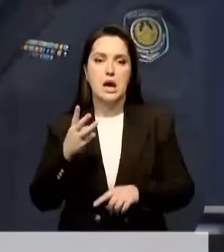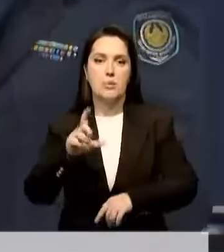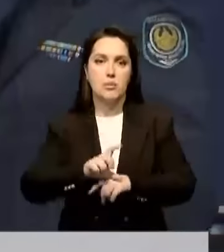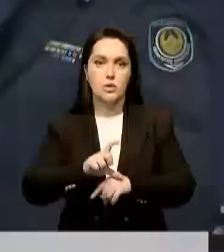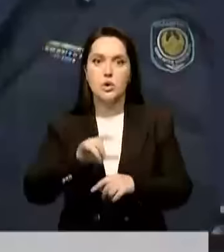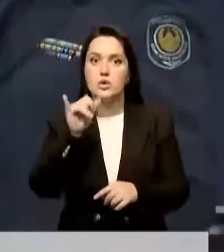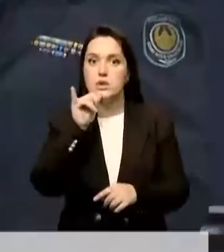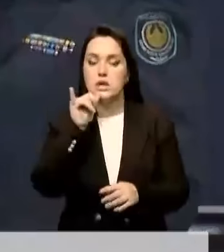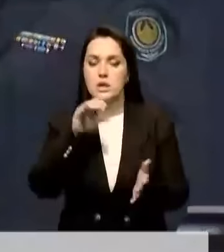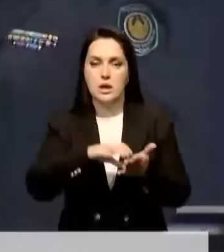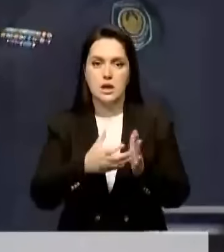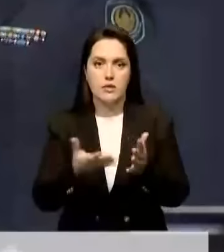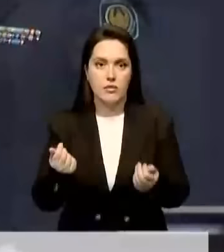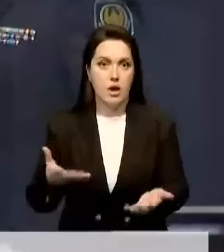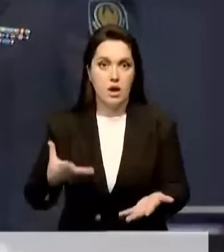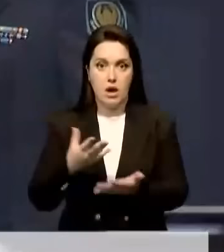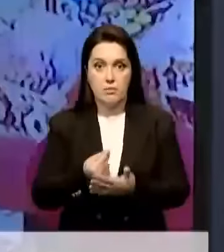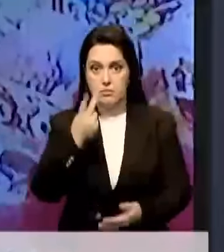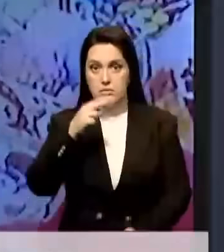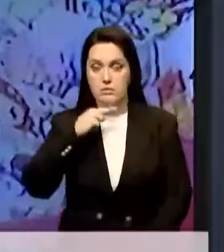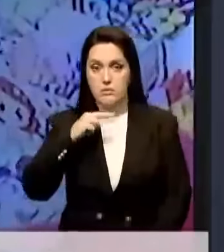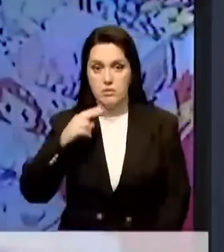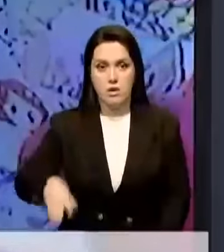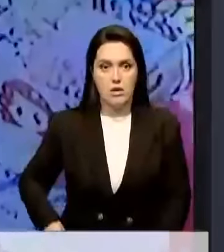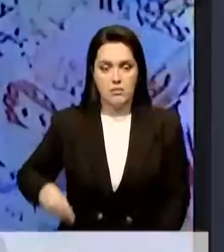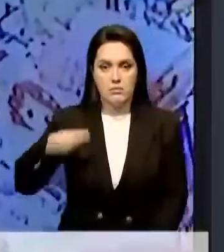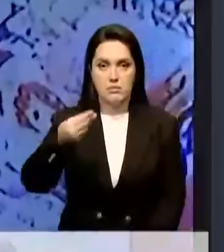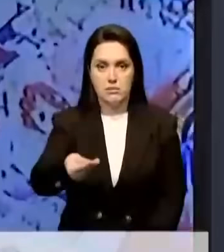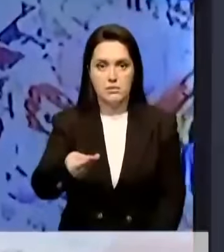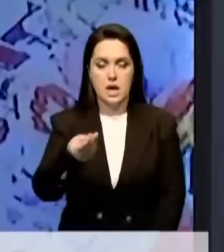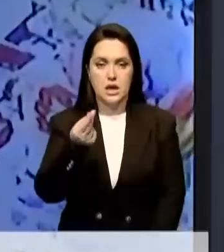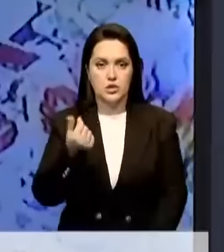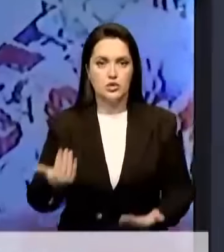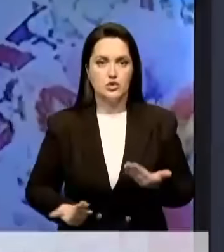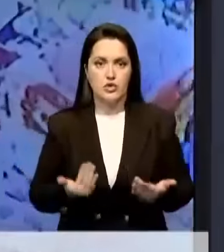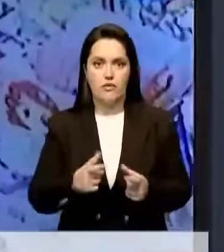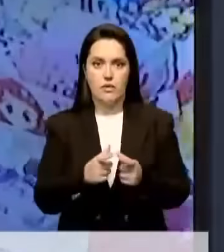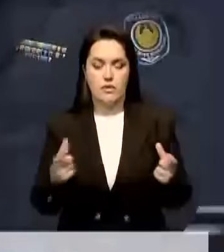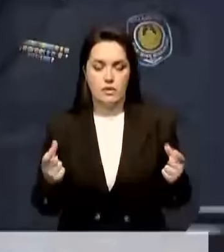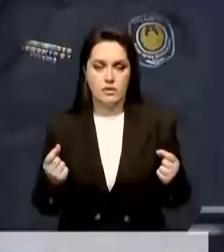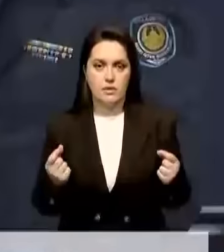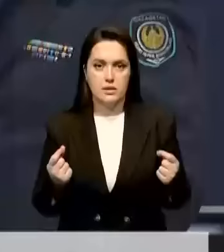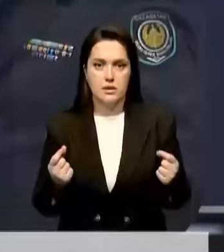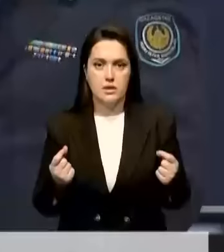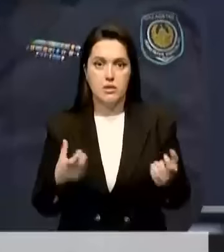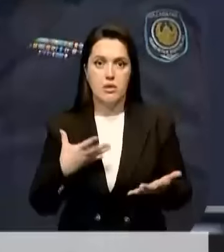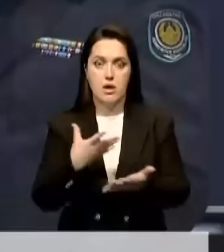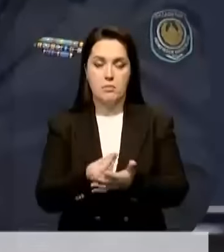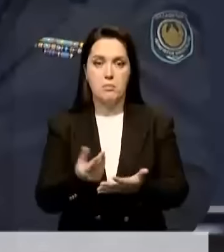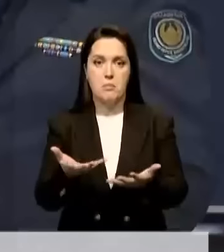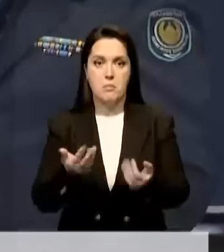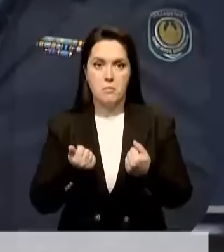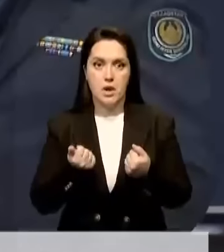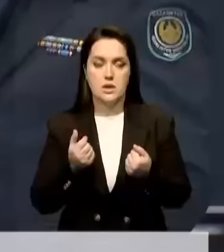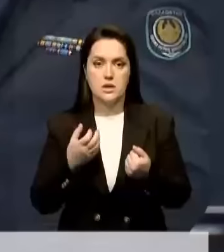сигареты взять, оплачивают. И обратите внимание на карман, он оплачивает наличными. Последующим сейчас увидите. Оплатил и получил сдачу.